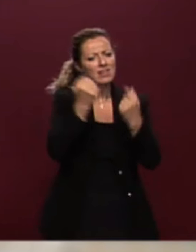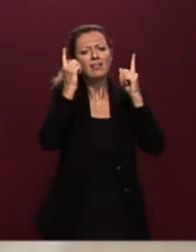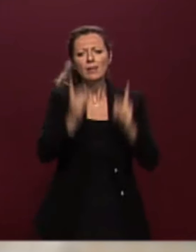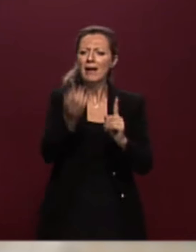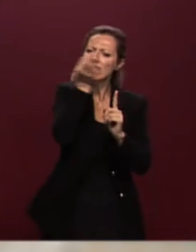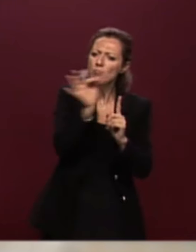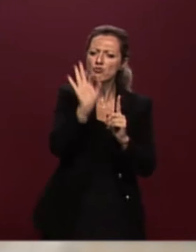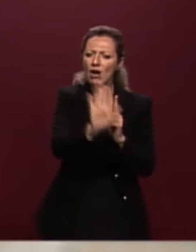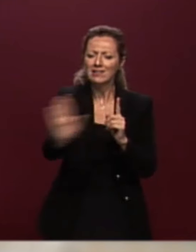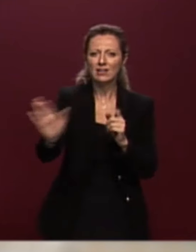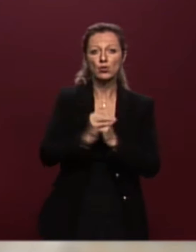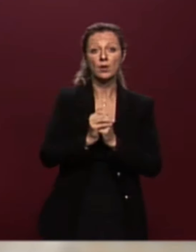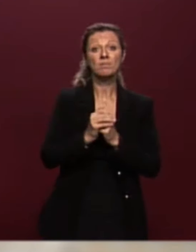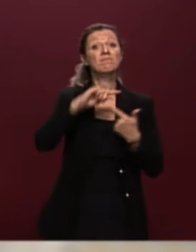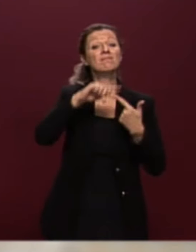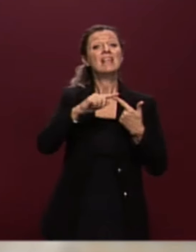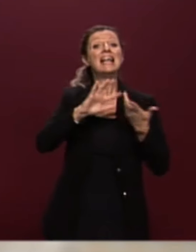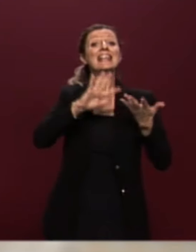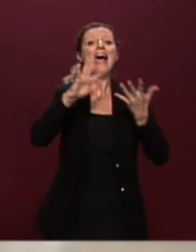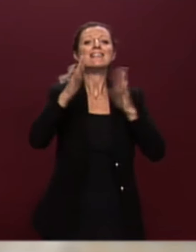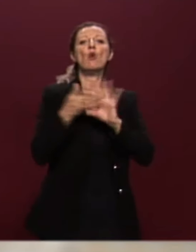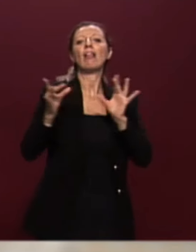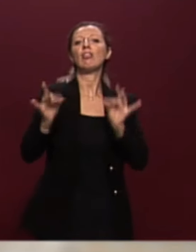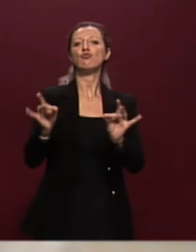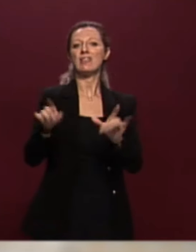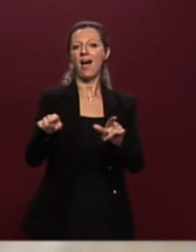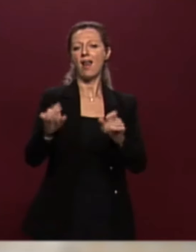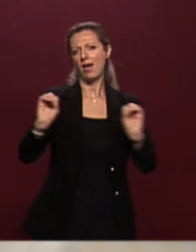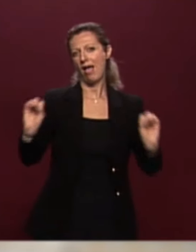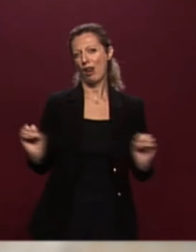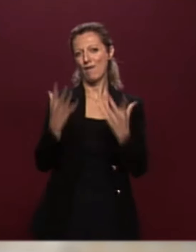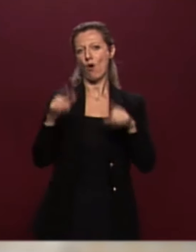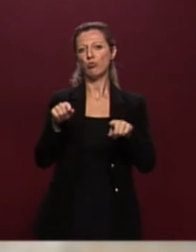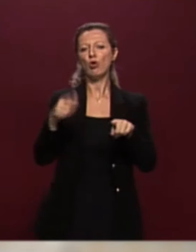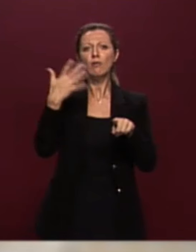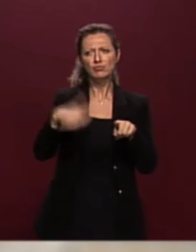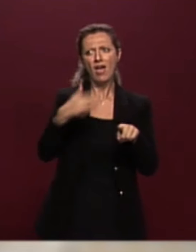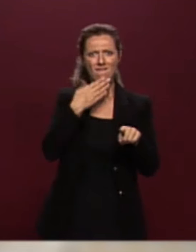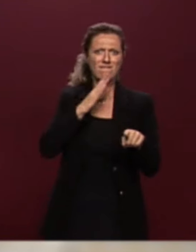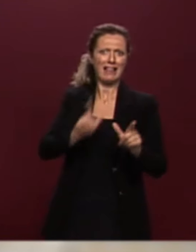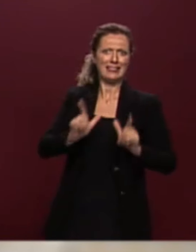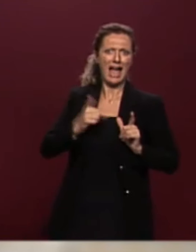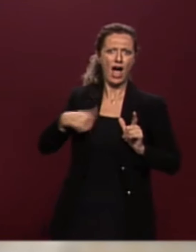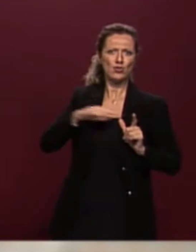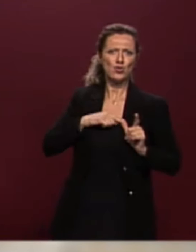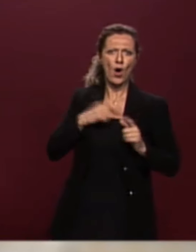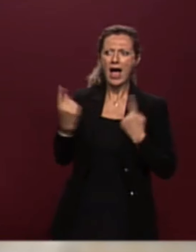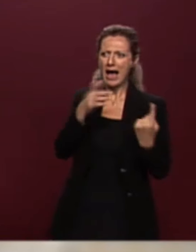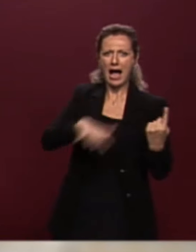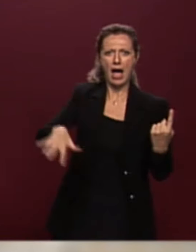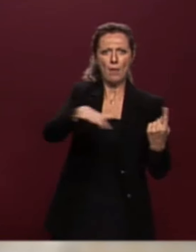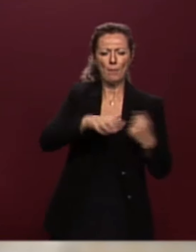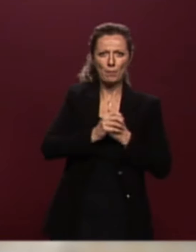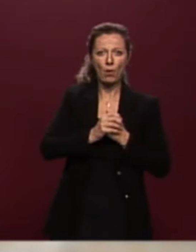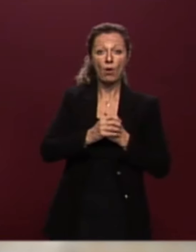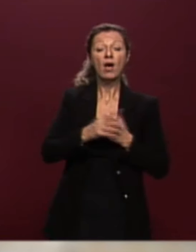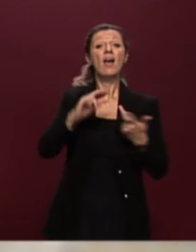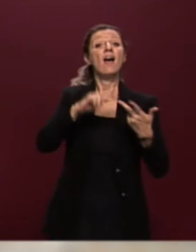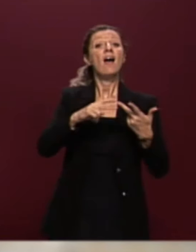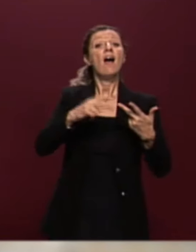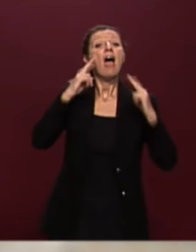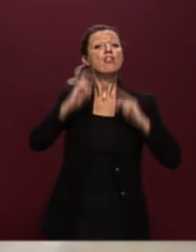poi anche la transizione digitale, una rivoluzione che gioca a nostro favore in questo campo. La ricerca